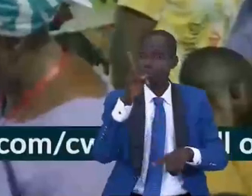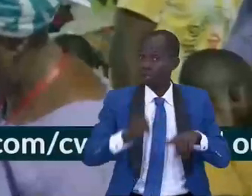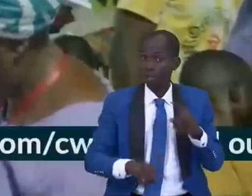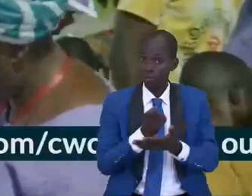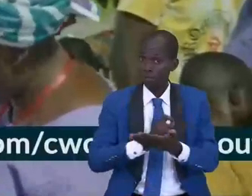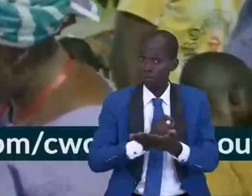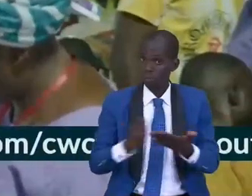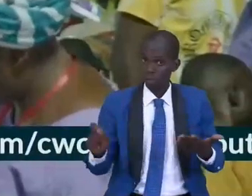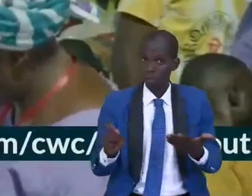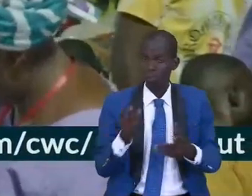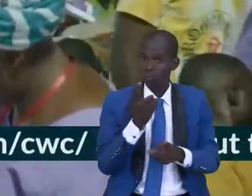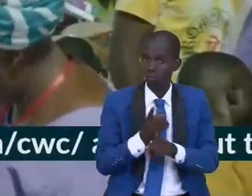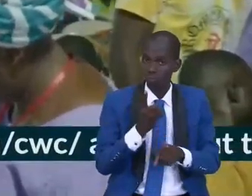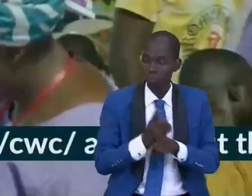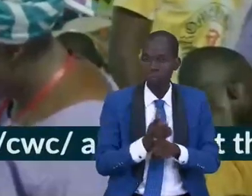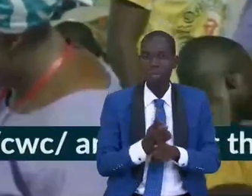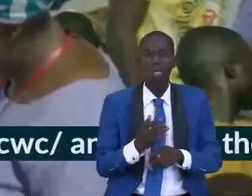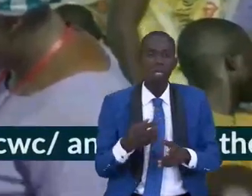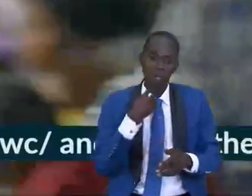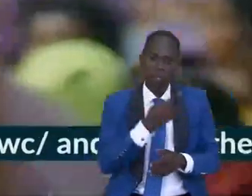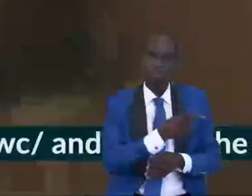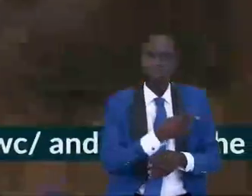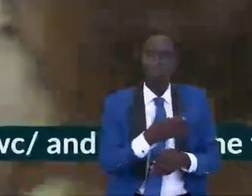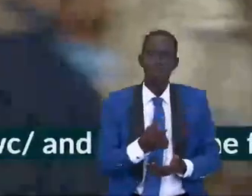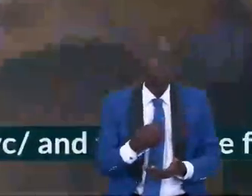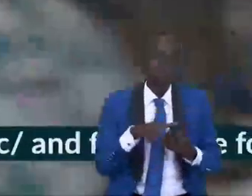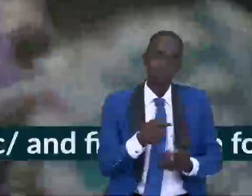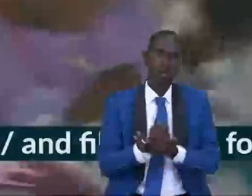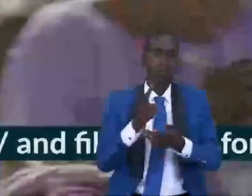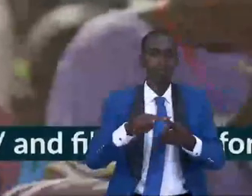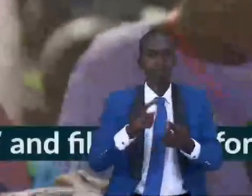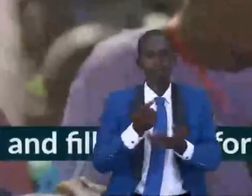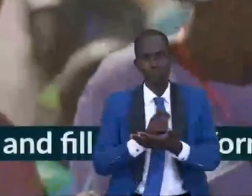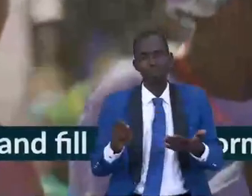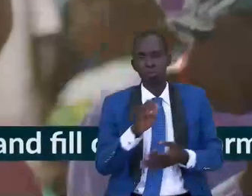à vous suivre de près et à vous aider spirituellement.